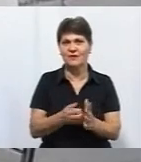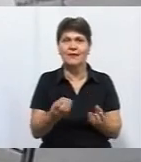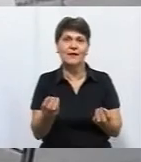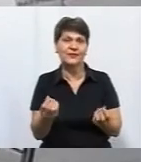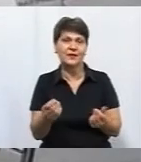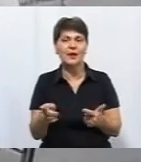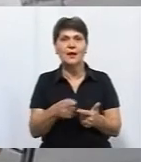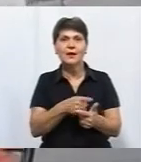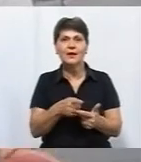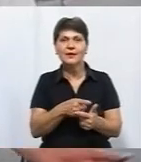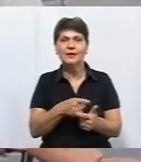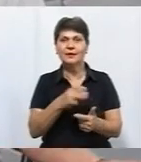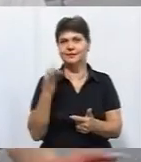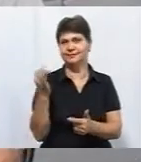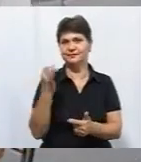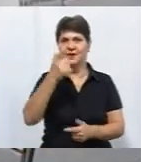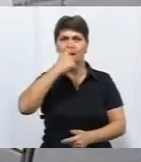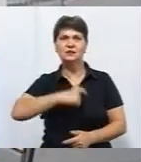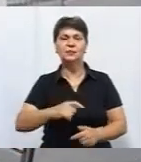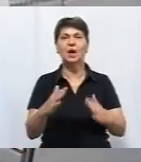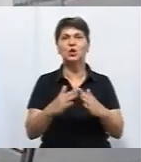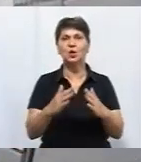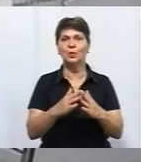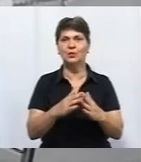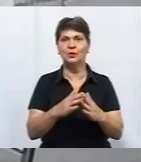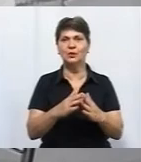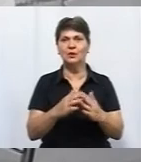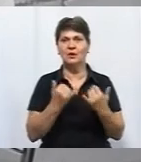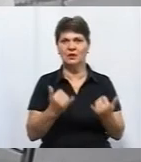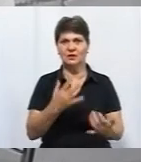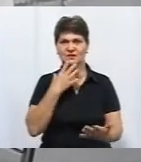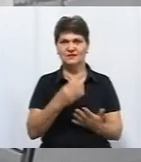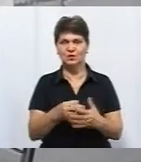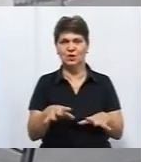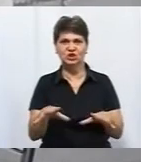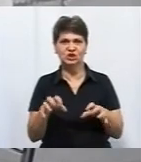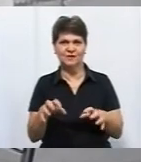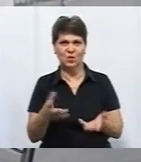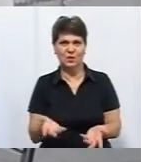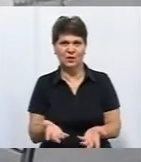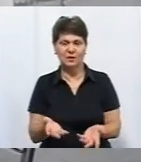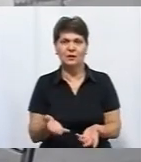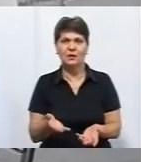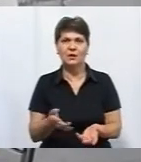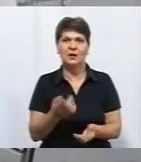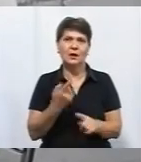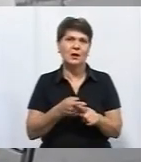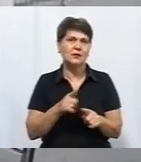або ради інтересу себе домой для своїх животних поставити. Ну, все може бути, хто живе в частному домі. Тобто не виключаємо